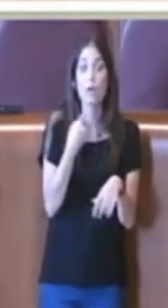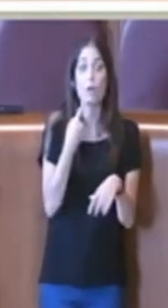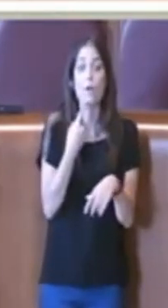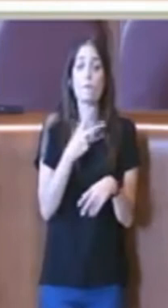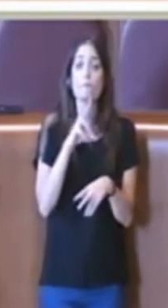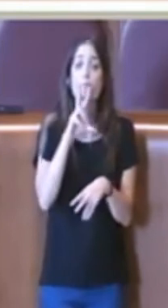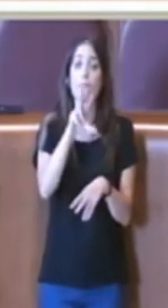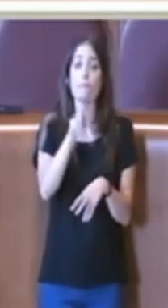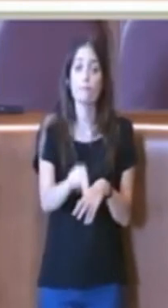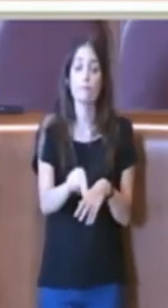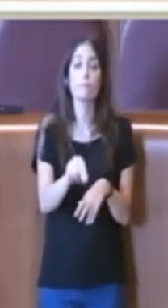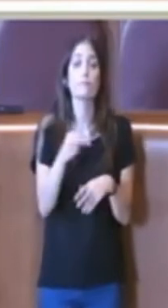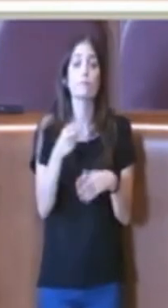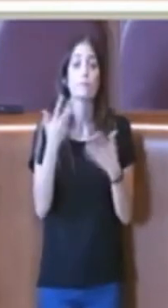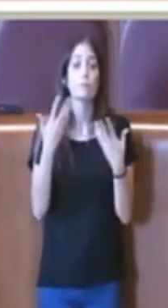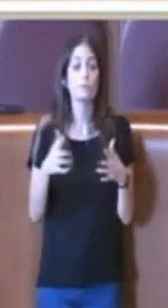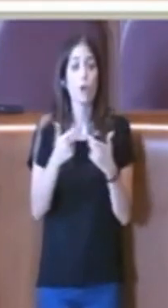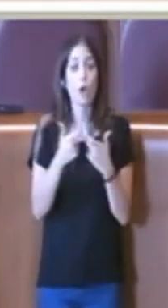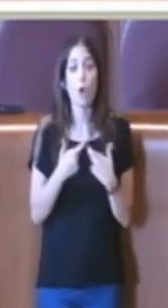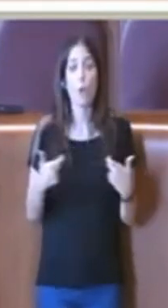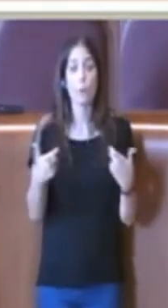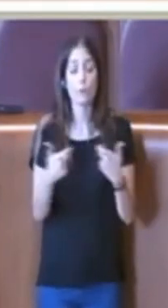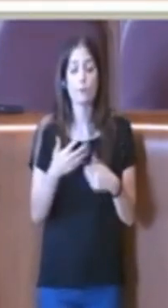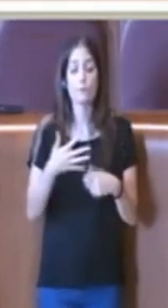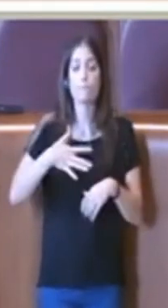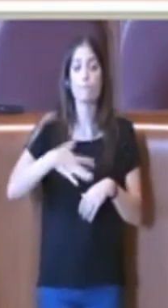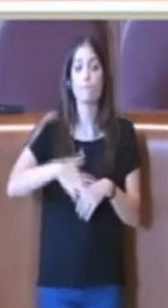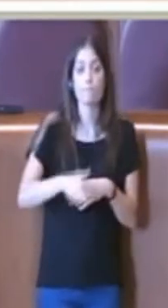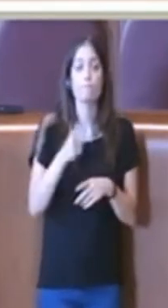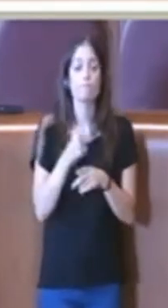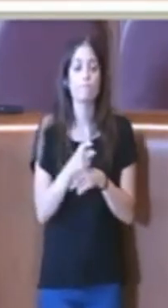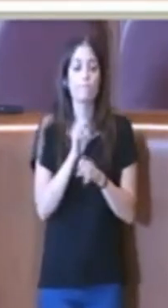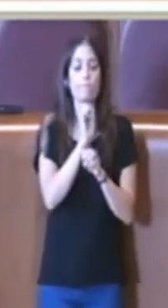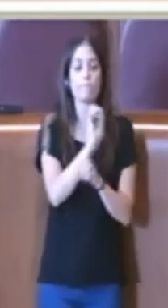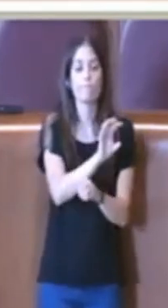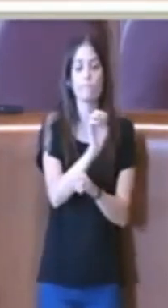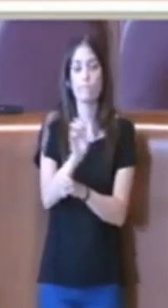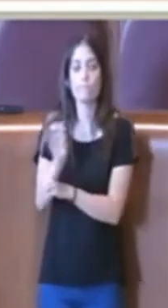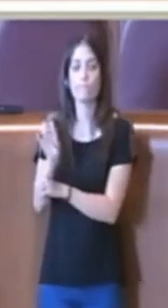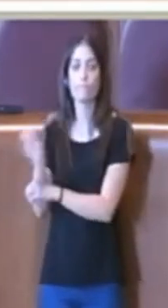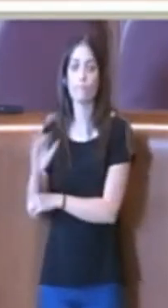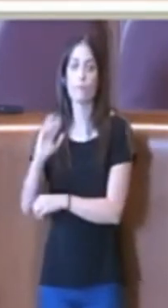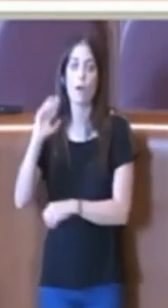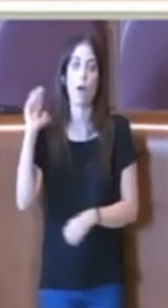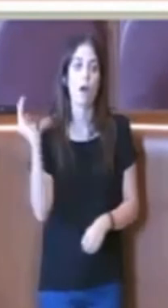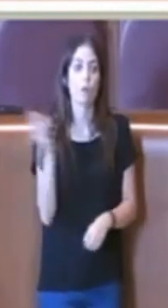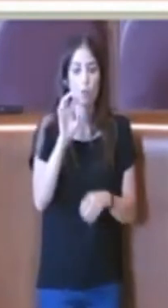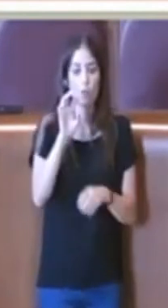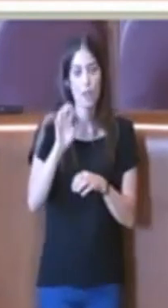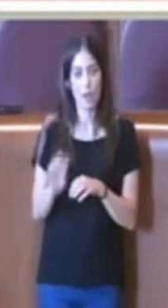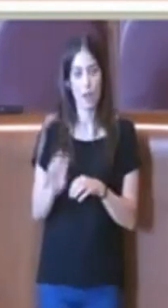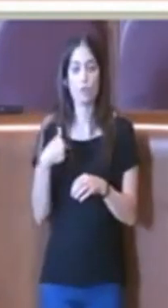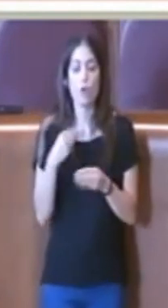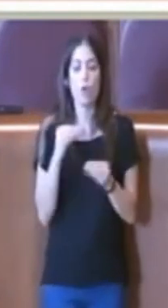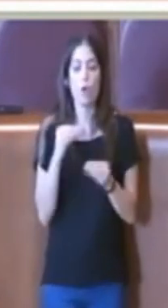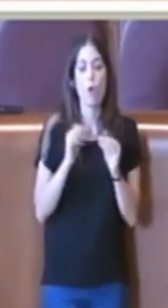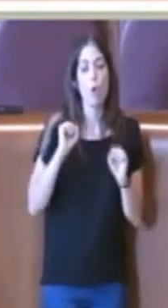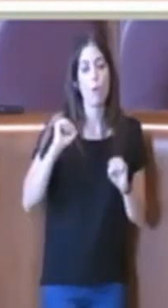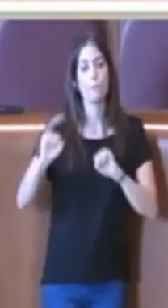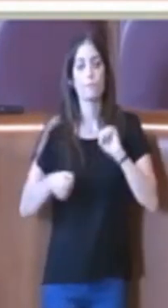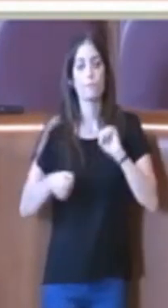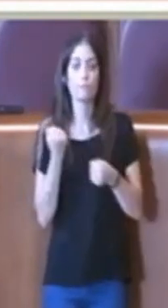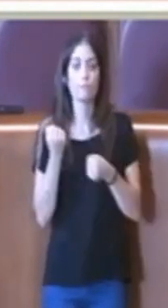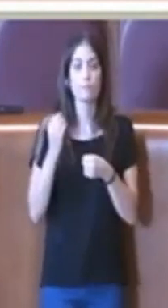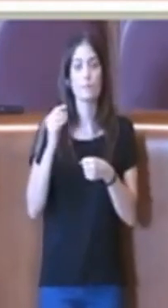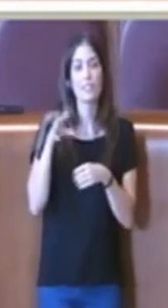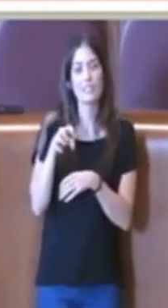in commissione che a breve darà le istruzioni alle varie regioni su come comportarsi con la